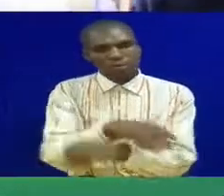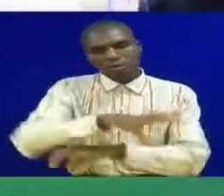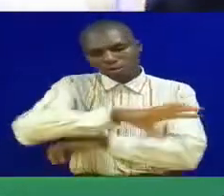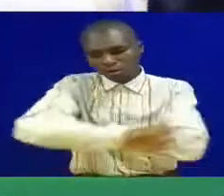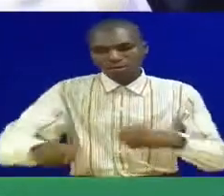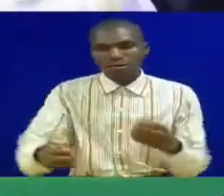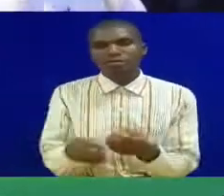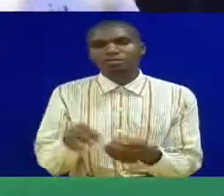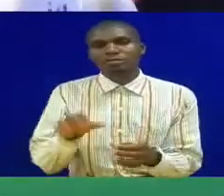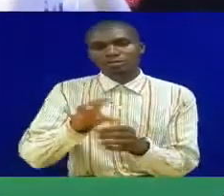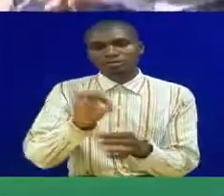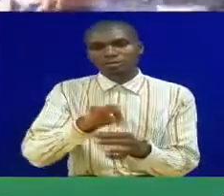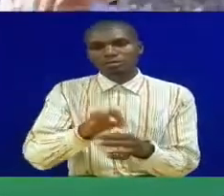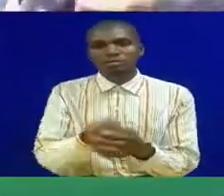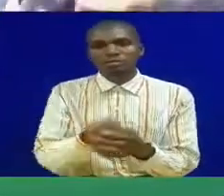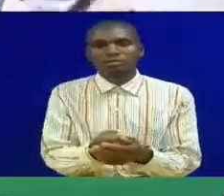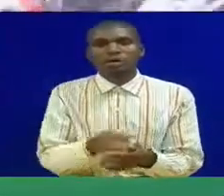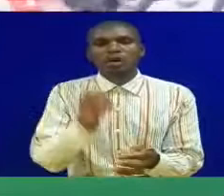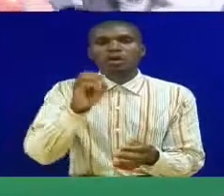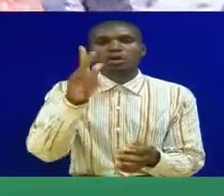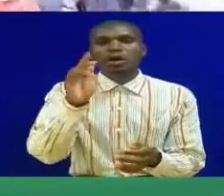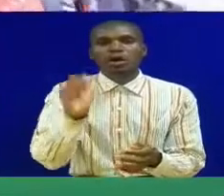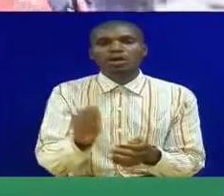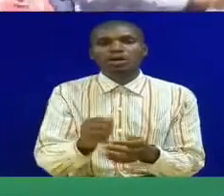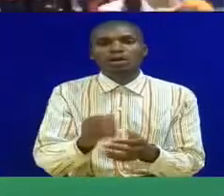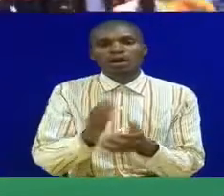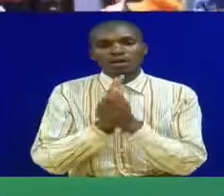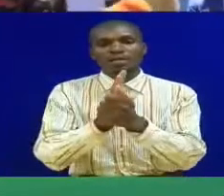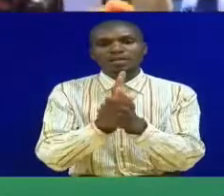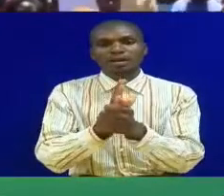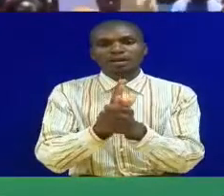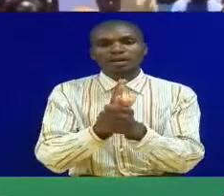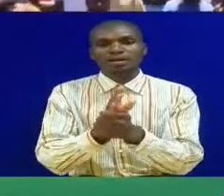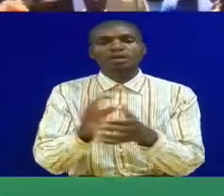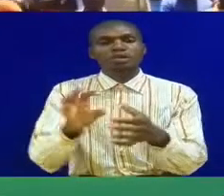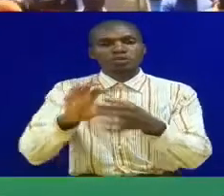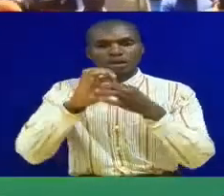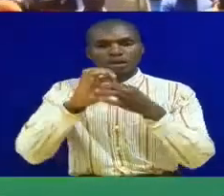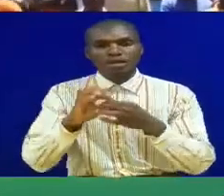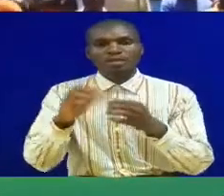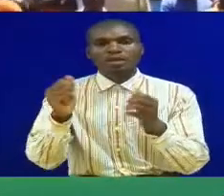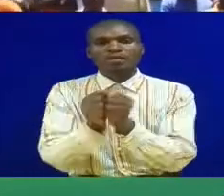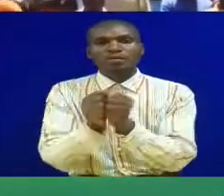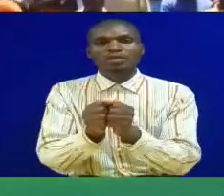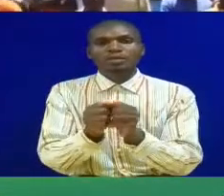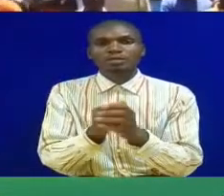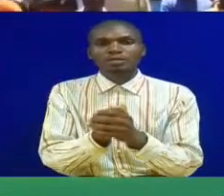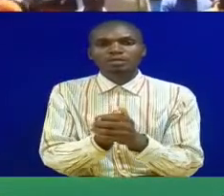omoraibwe kiombe kia oka Kalonzo Musyoka abu atera nena buo ase ata